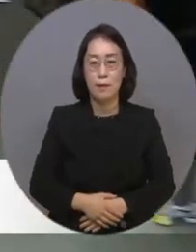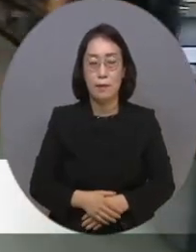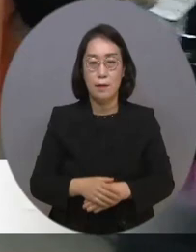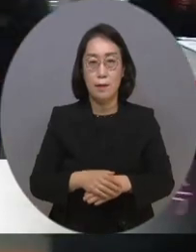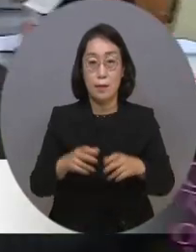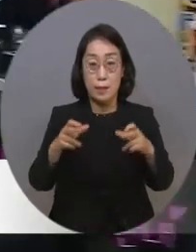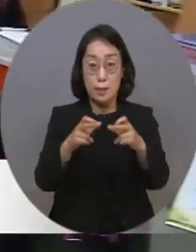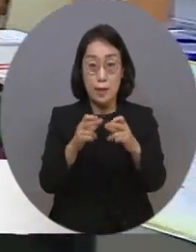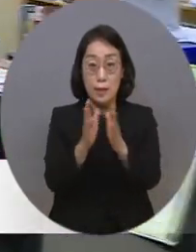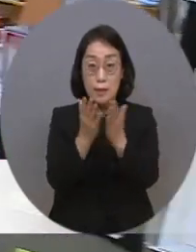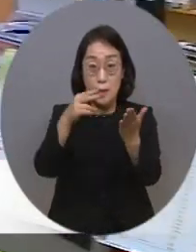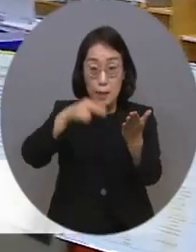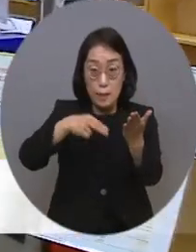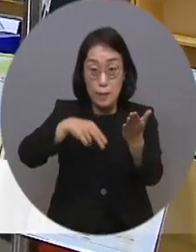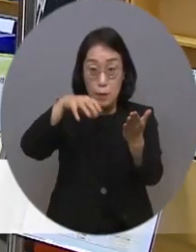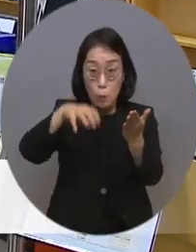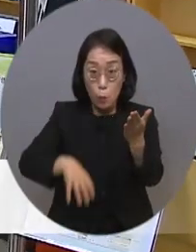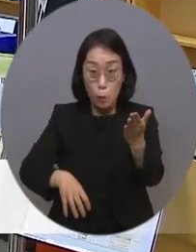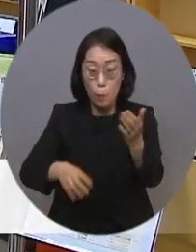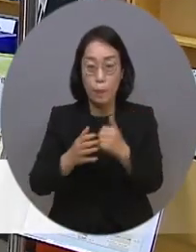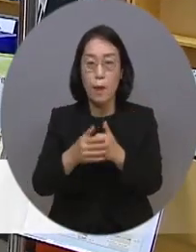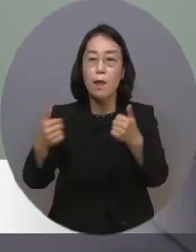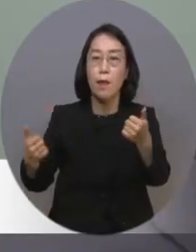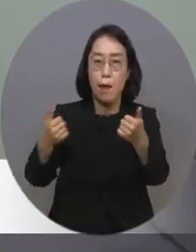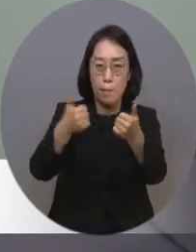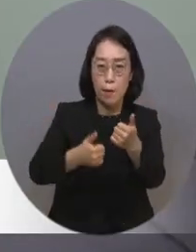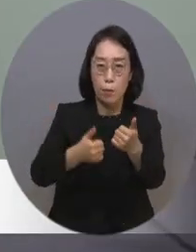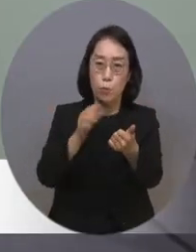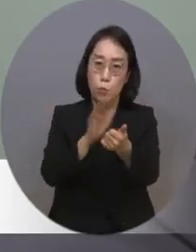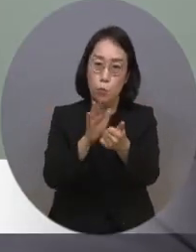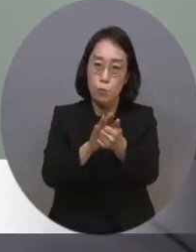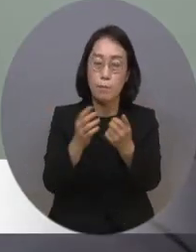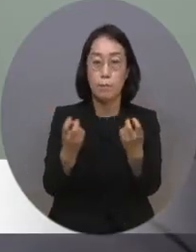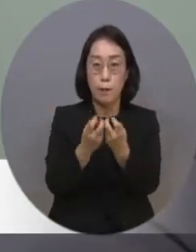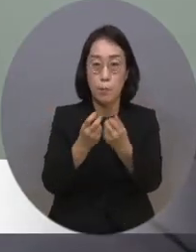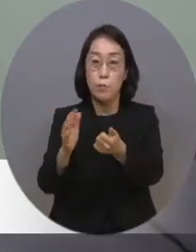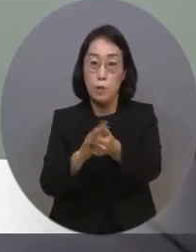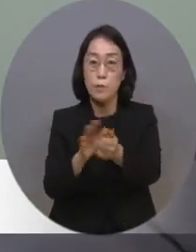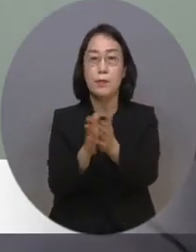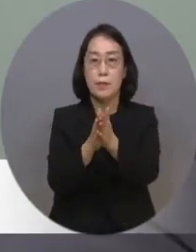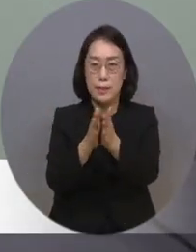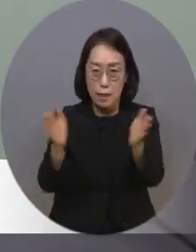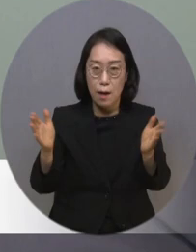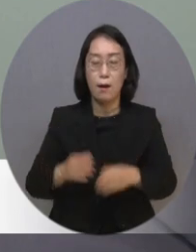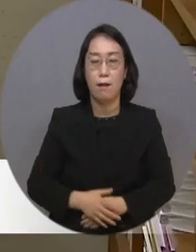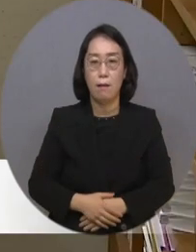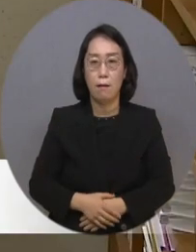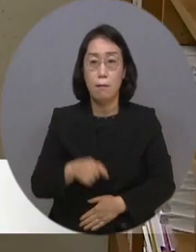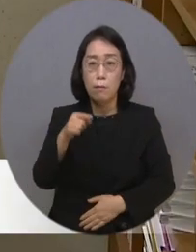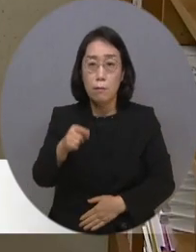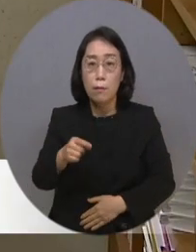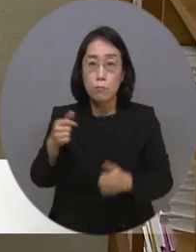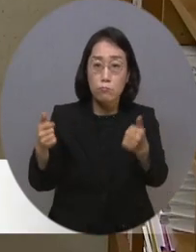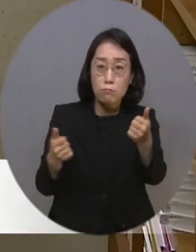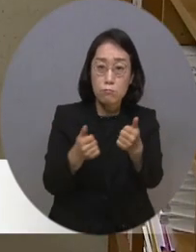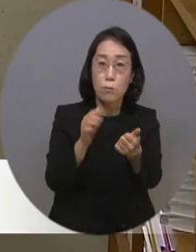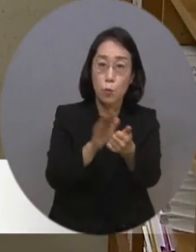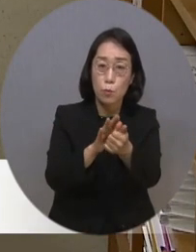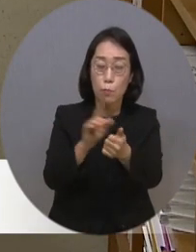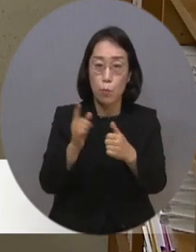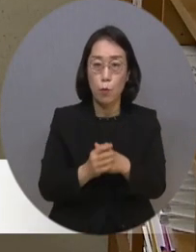국립장애인도서관이 대면 낭독 서비스를 지난 10일부터 재개했다고 밝혔습니다. 대면 낭독 서비스는